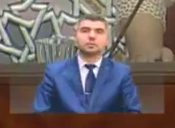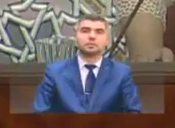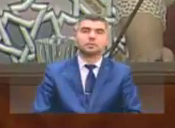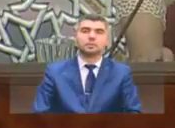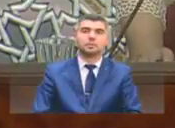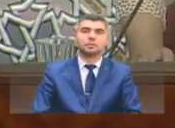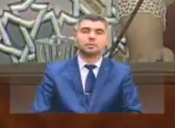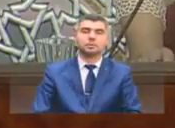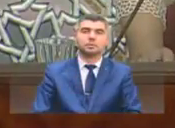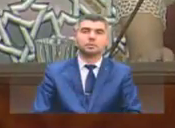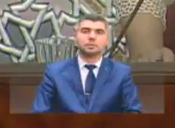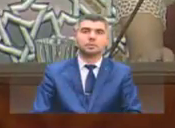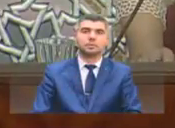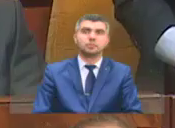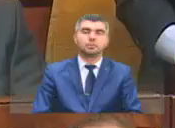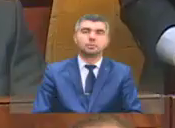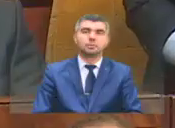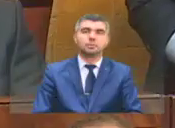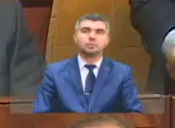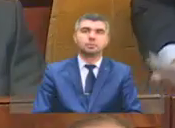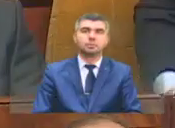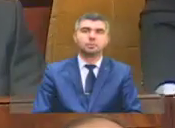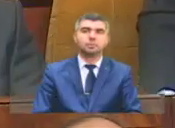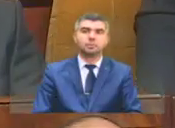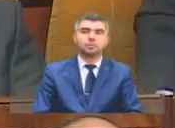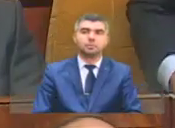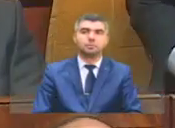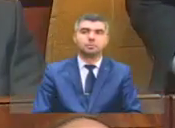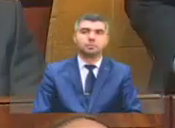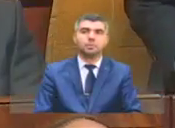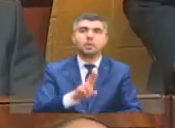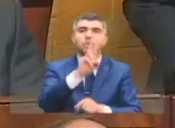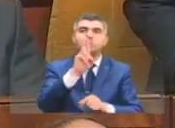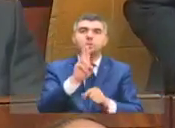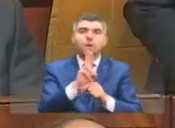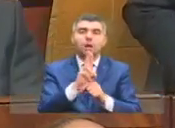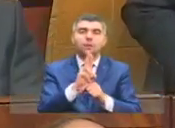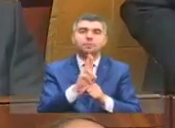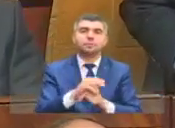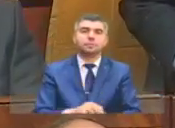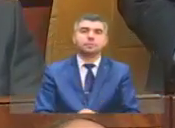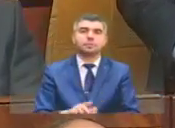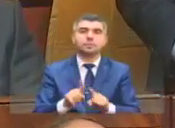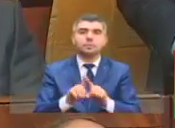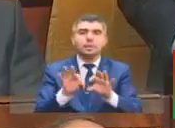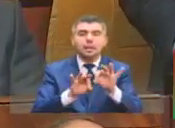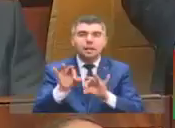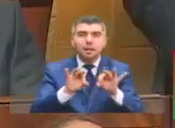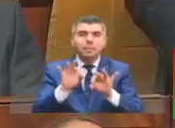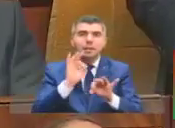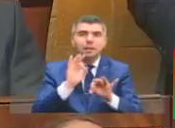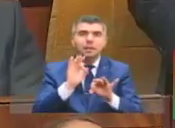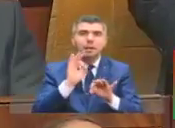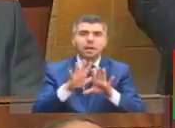المحترمين، السيدة السادات النواب المحترمين، نسائلكم السيدة كاتبة الدولة عن تدابير الإجراءات